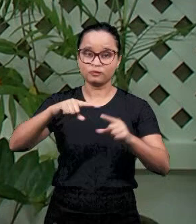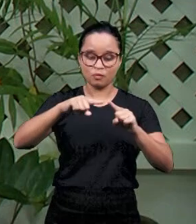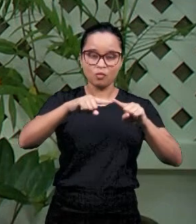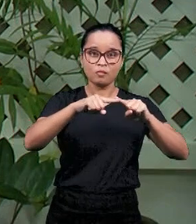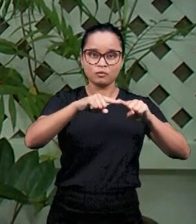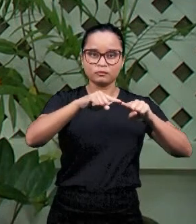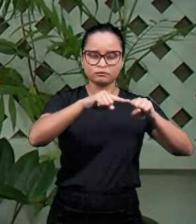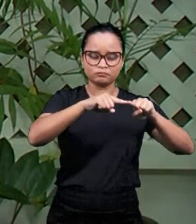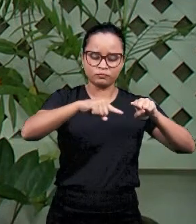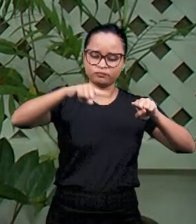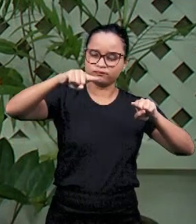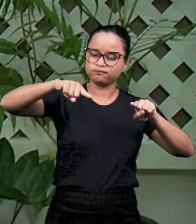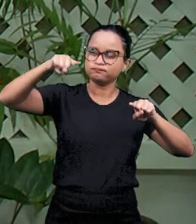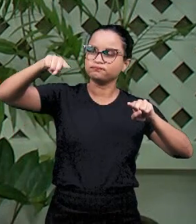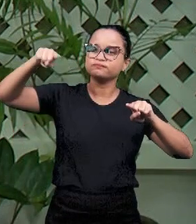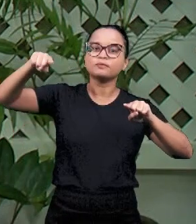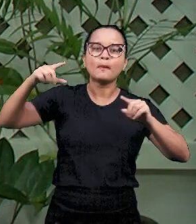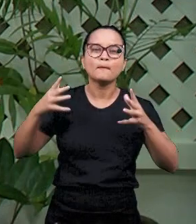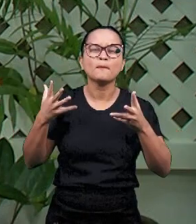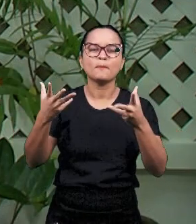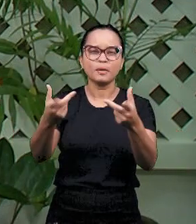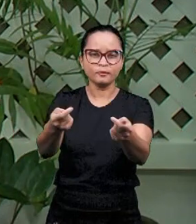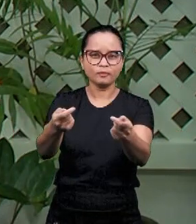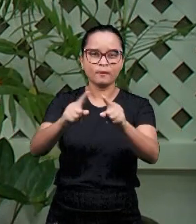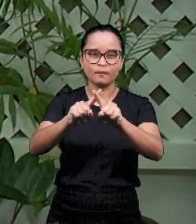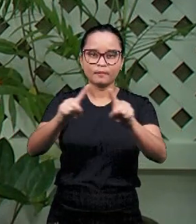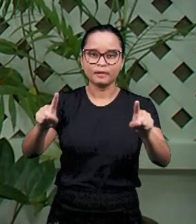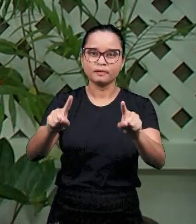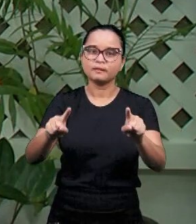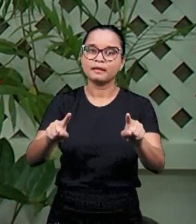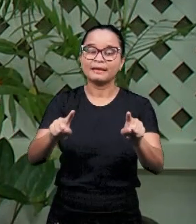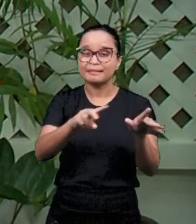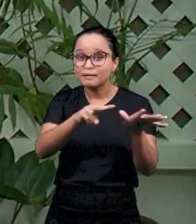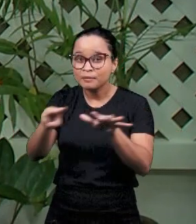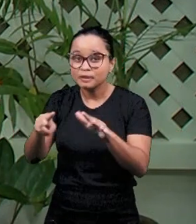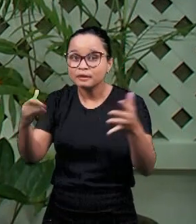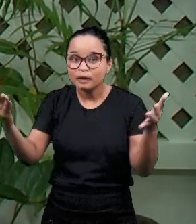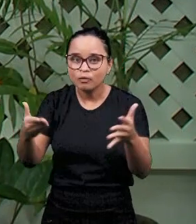il y avait une croissance extraordinaire. Mais cette semaine,